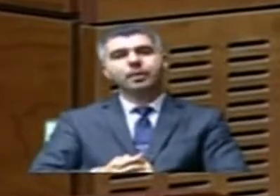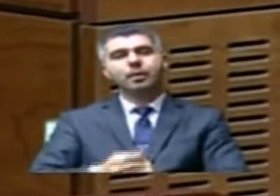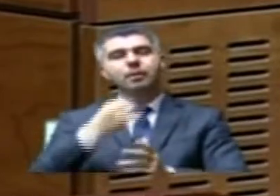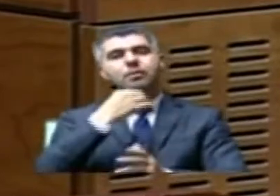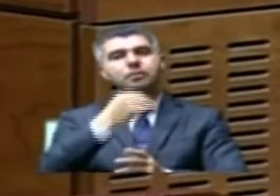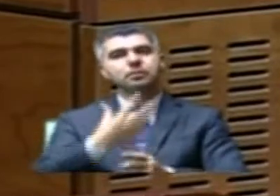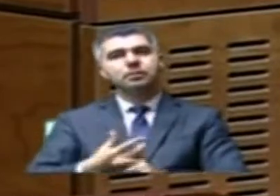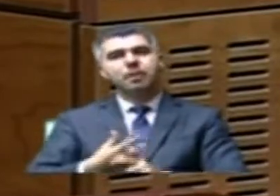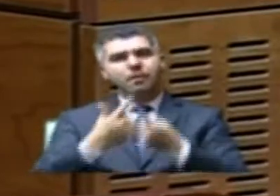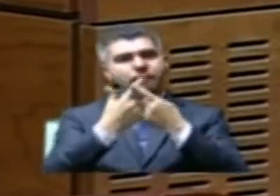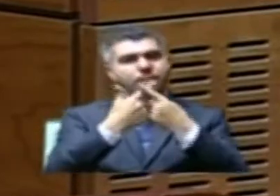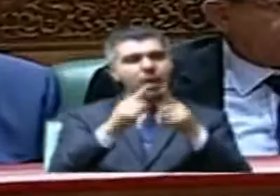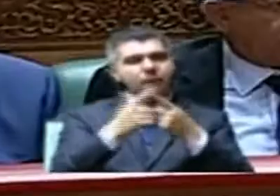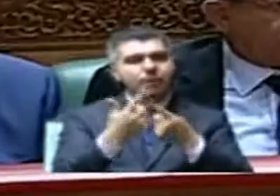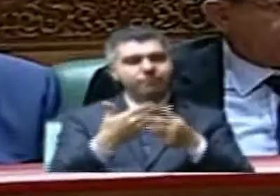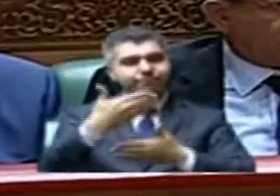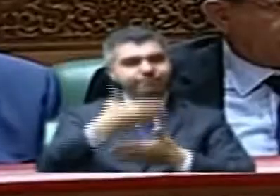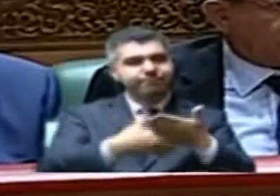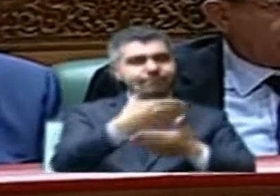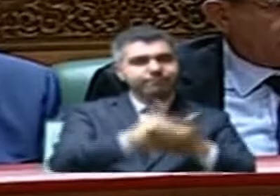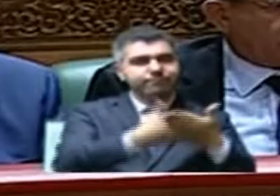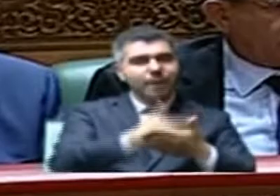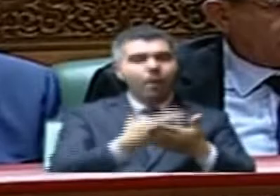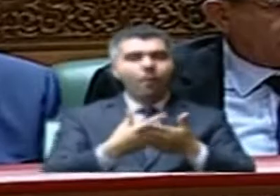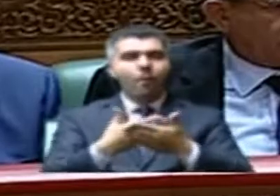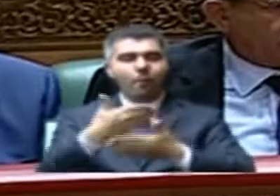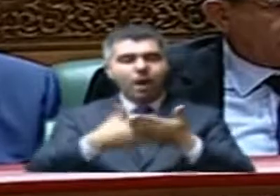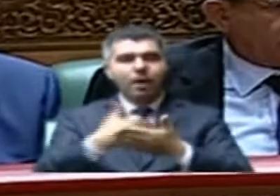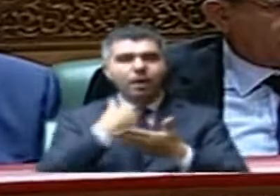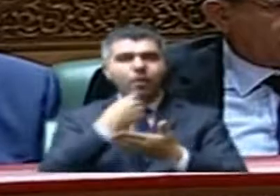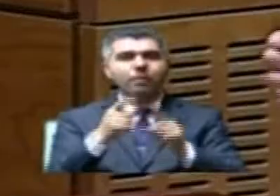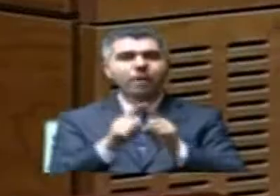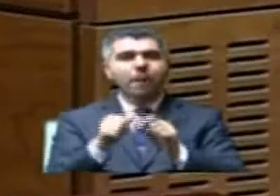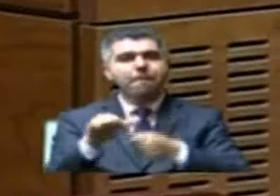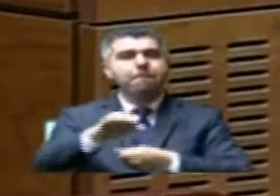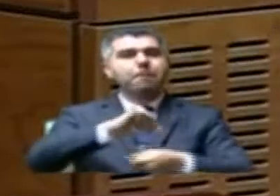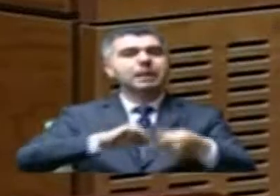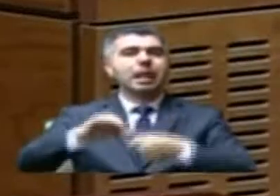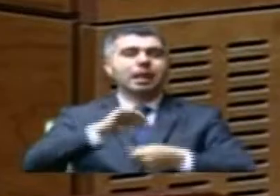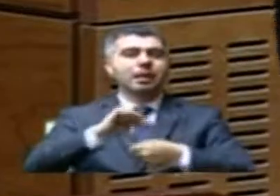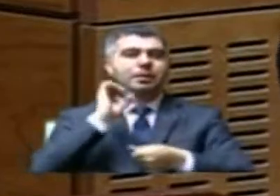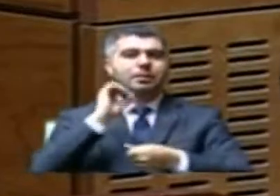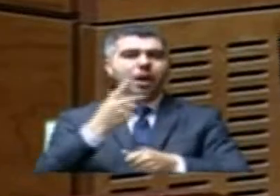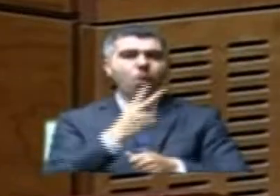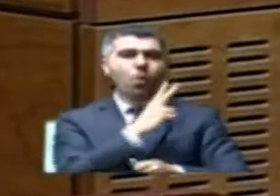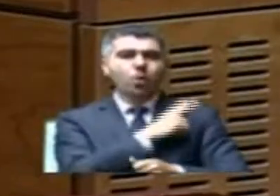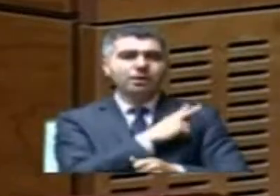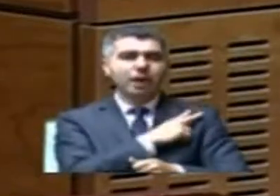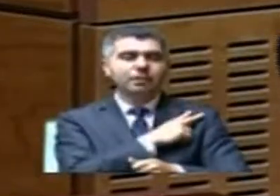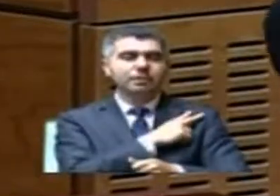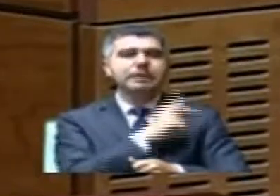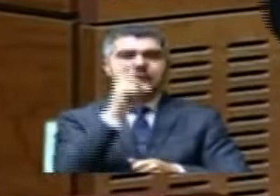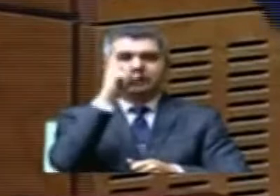عن الجزئيات والمذكرات، حركة الانتقالية تركت استياء، ونحن لا نناقشكم في